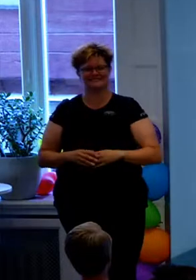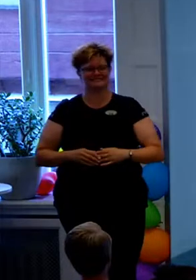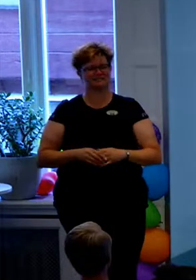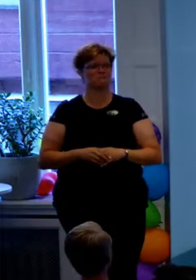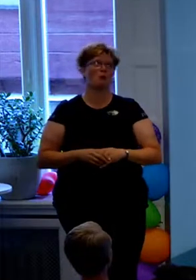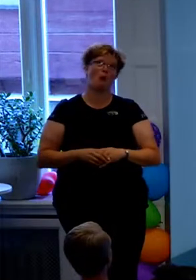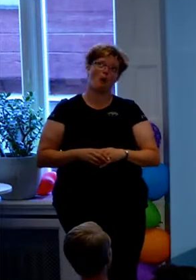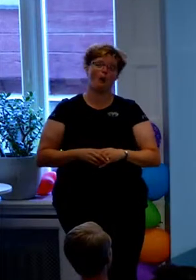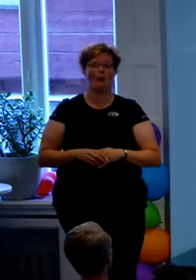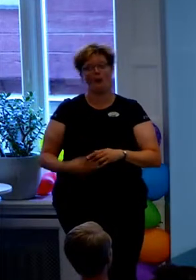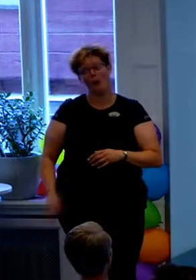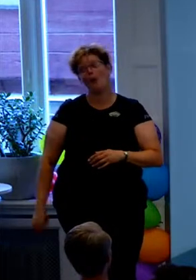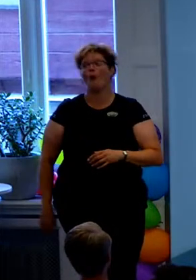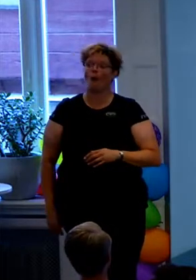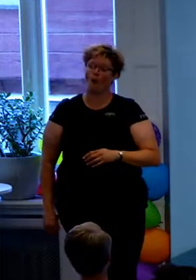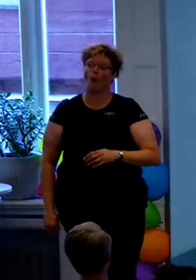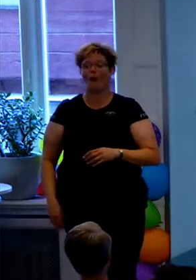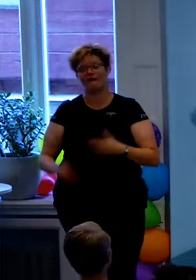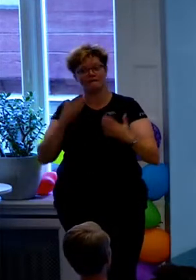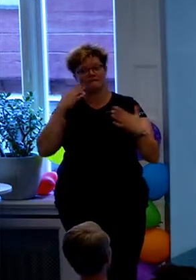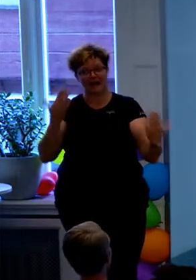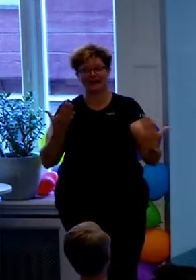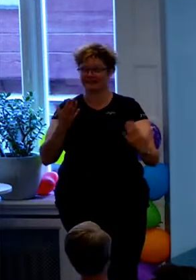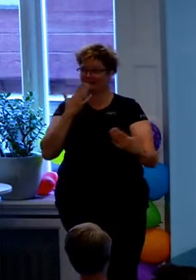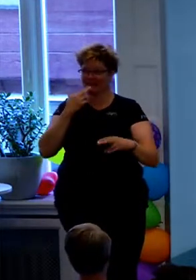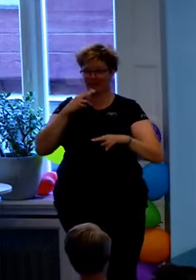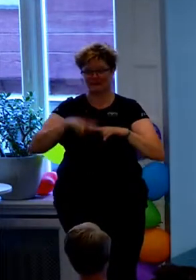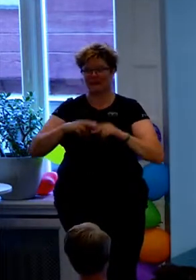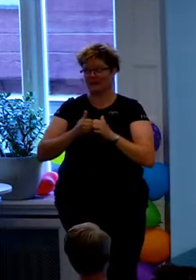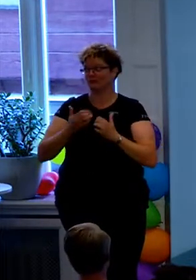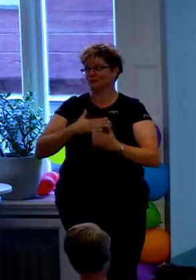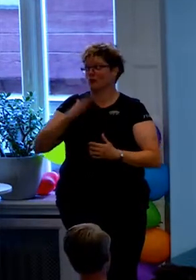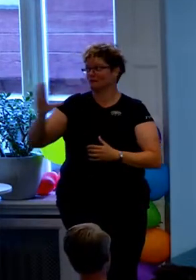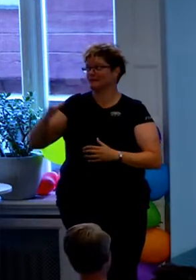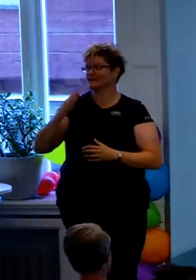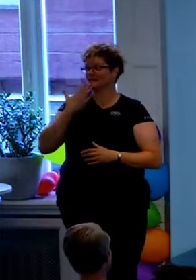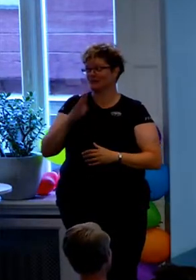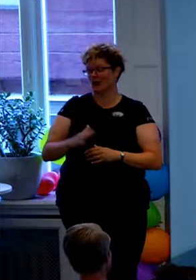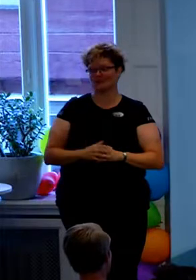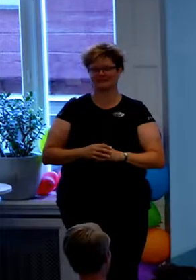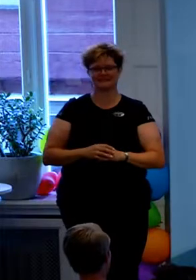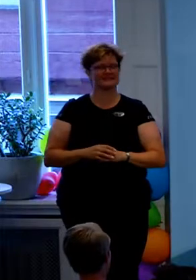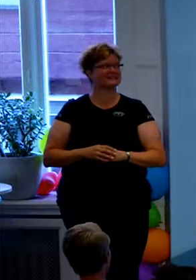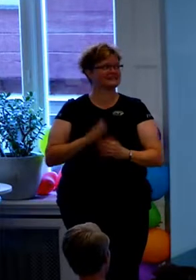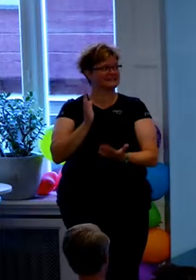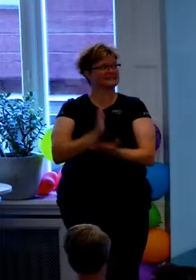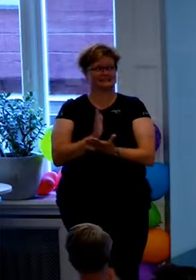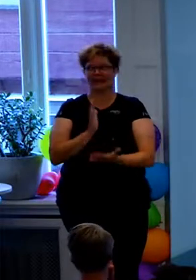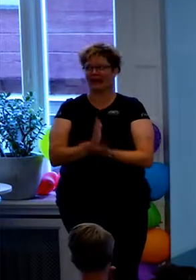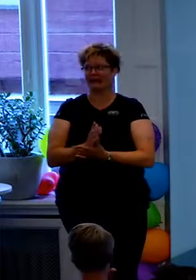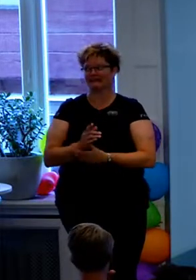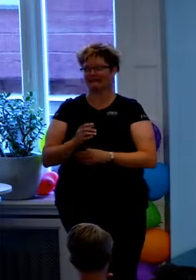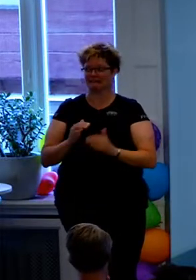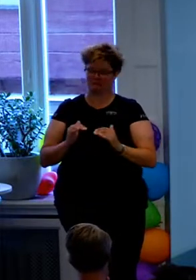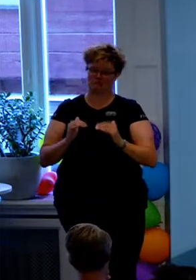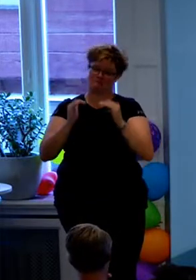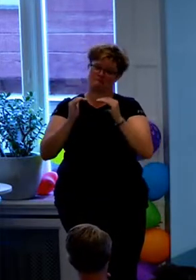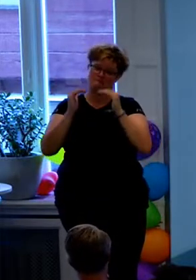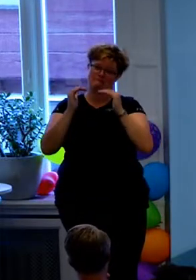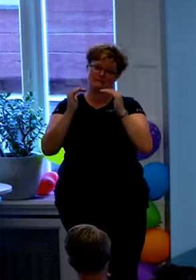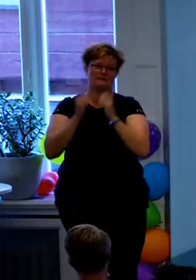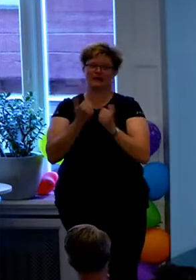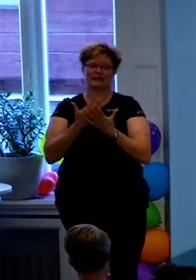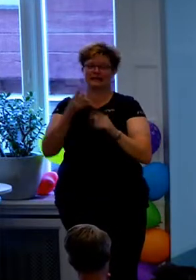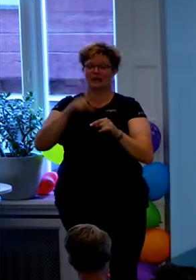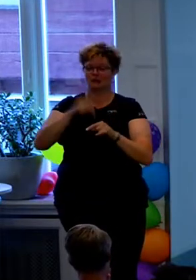Frisör. Ja, jag vet faktiskt inte var det ligger, men jag gillar ditt svar. Det är säkert en bit upp, men